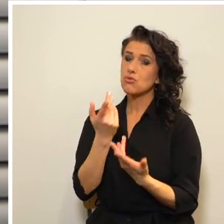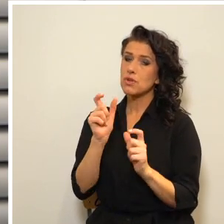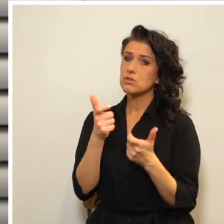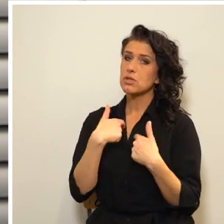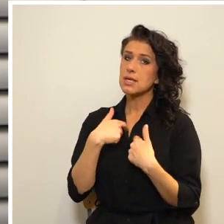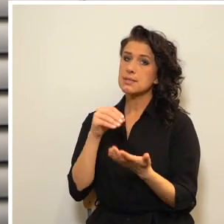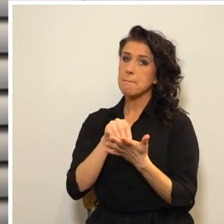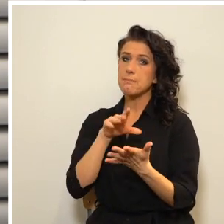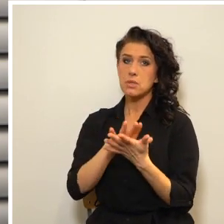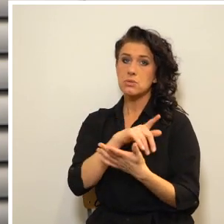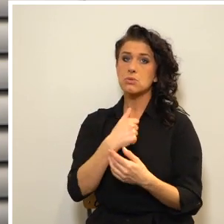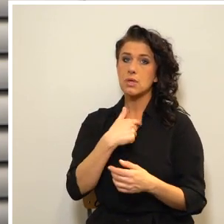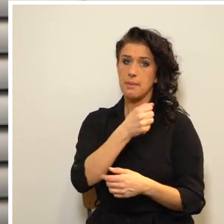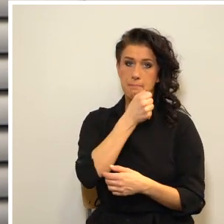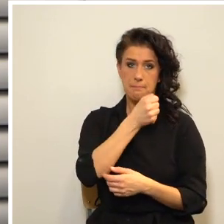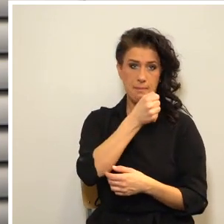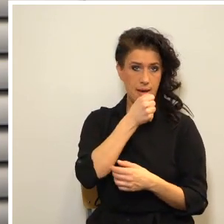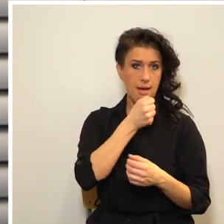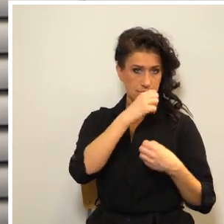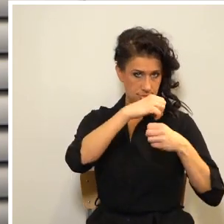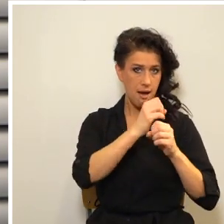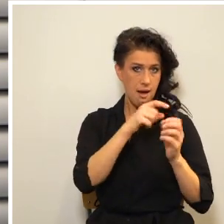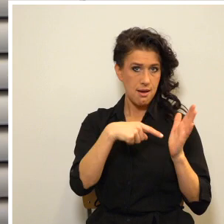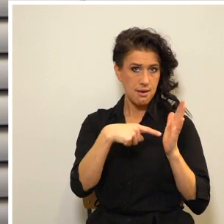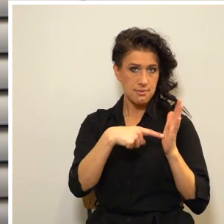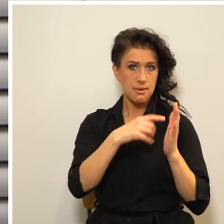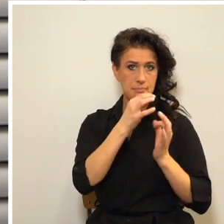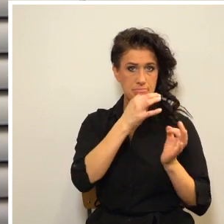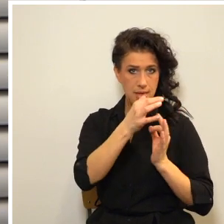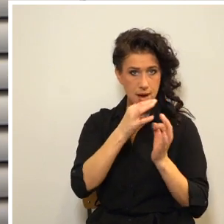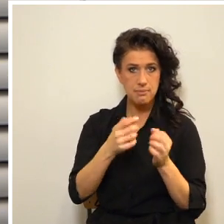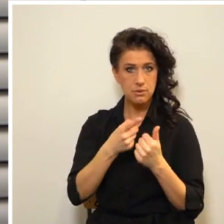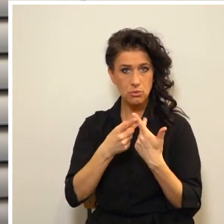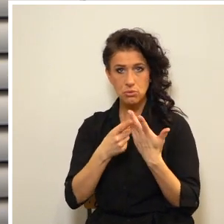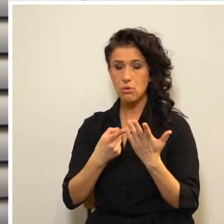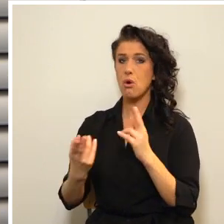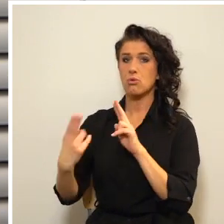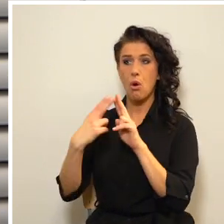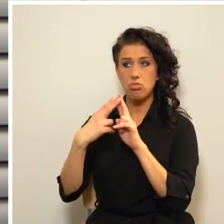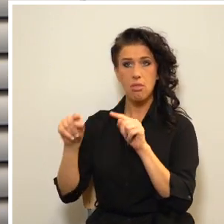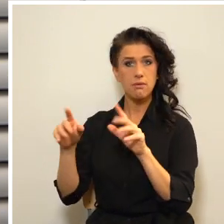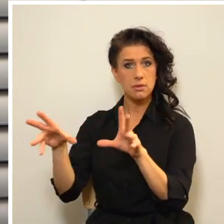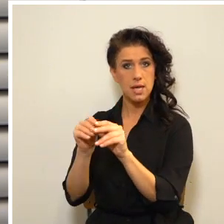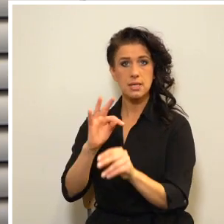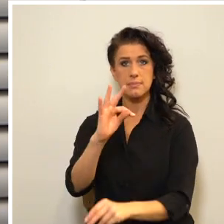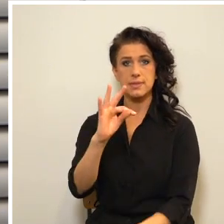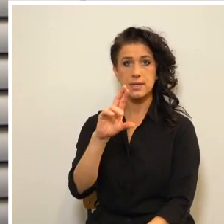rejestrujemy w tych takich jakościowych badaniach gdzie pytamy o stosunek do transplantacji